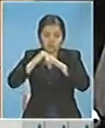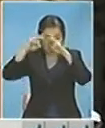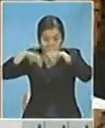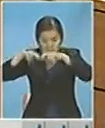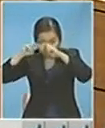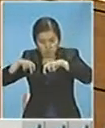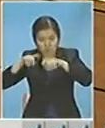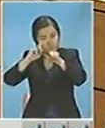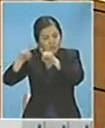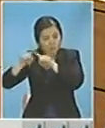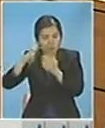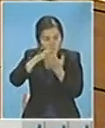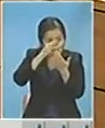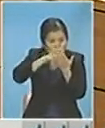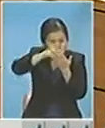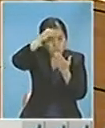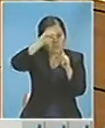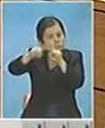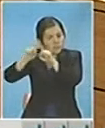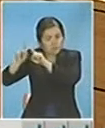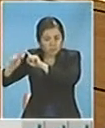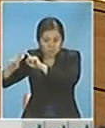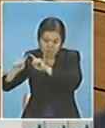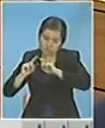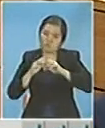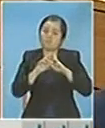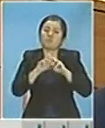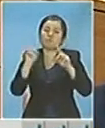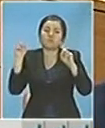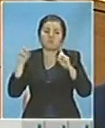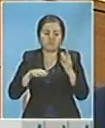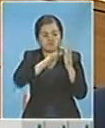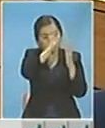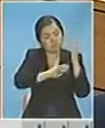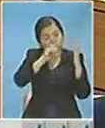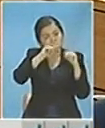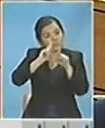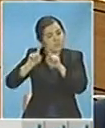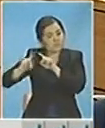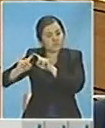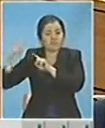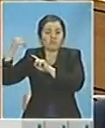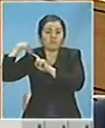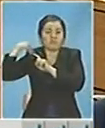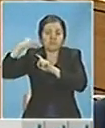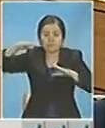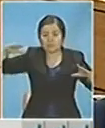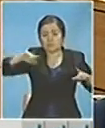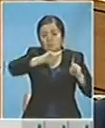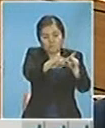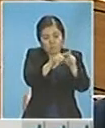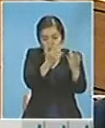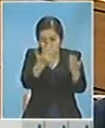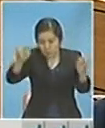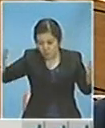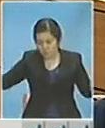ำรุงสรรพวิชานะครับสรรพวิชานี่แปลว่าทุกสิ่งนะฮะทั้งปวงทั้งหลายแปลว่ารวบรวมทุกวิชาทั้งหมดเข้าไ